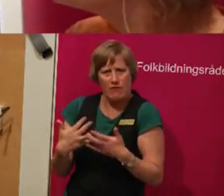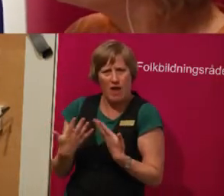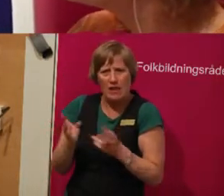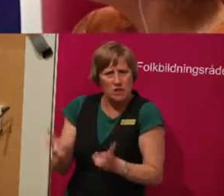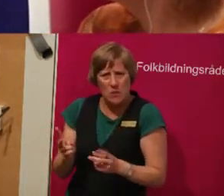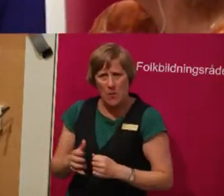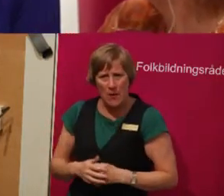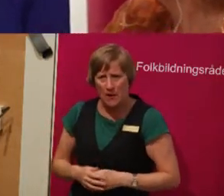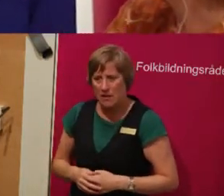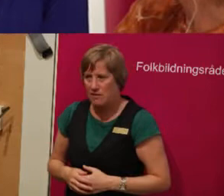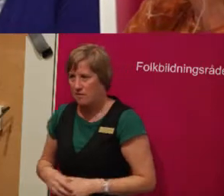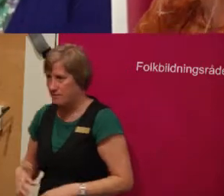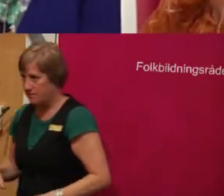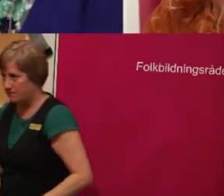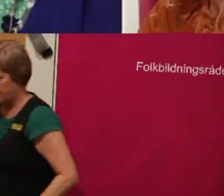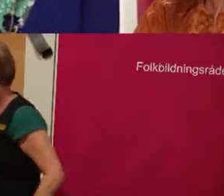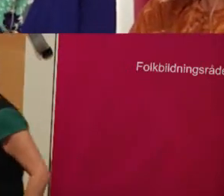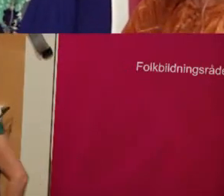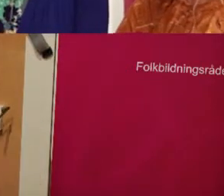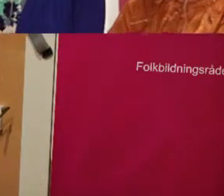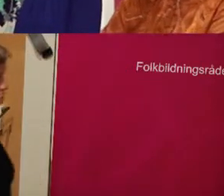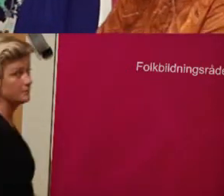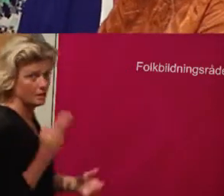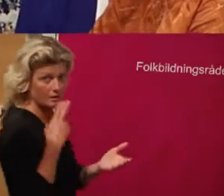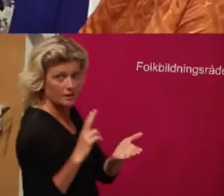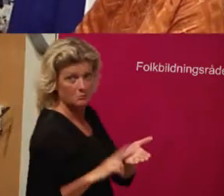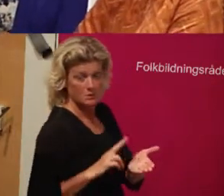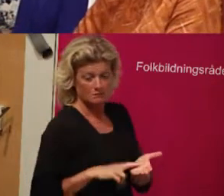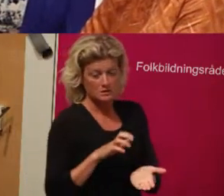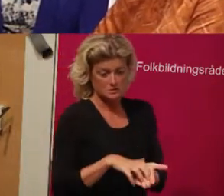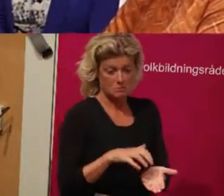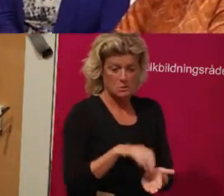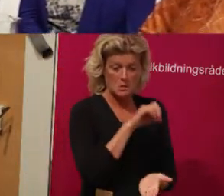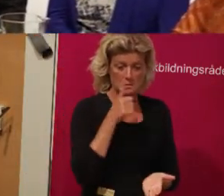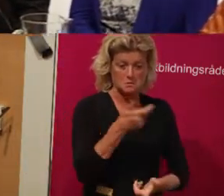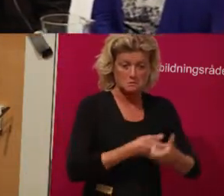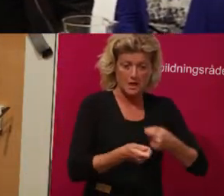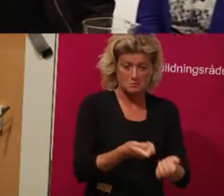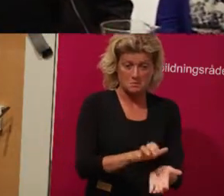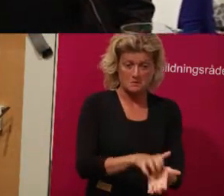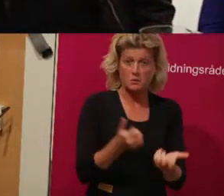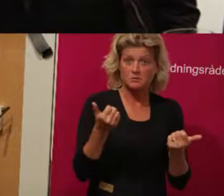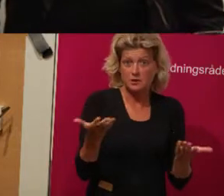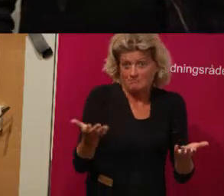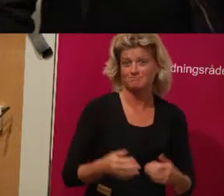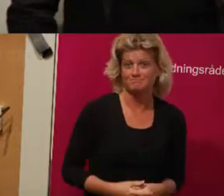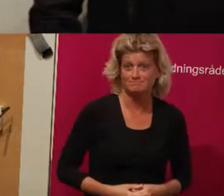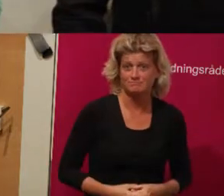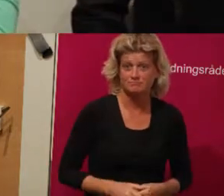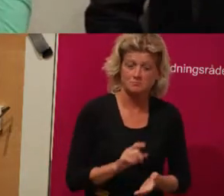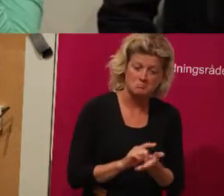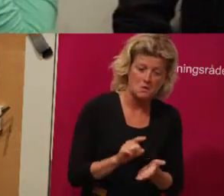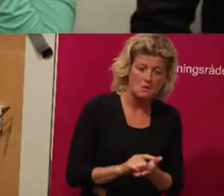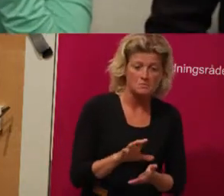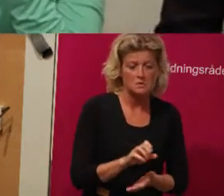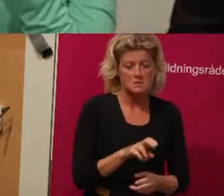Samuel? Ekonomisk situation tror jag att du pekar på. Och då är det väl så där ibland när man